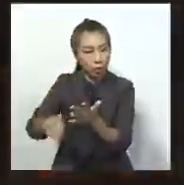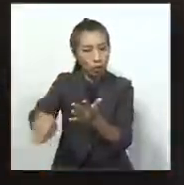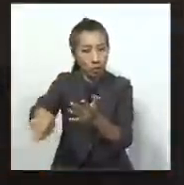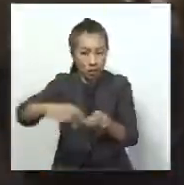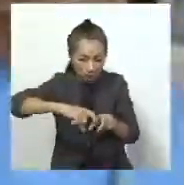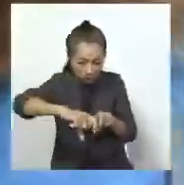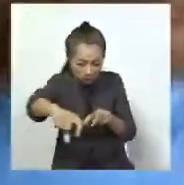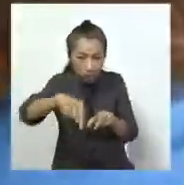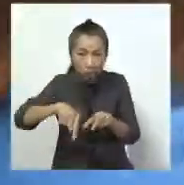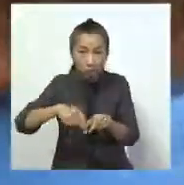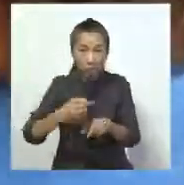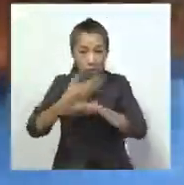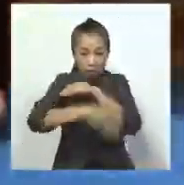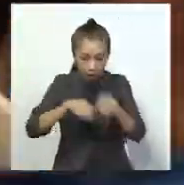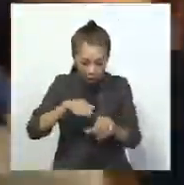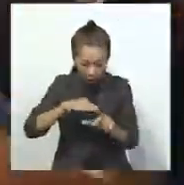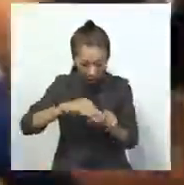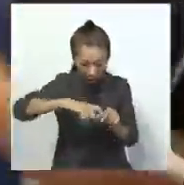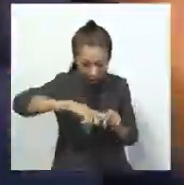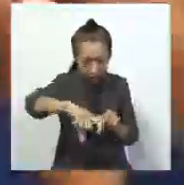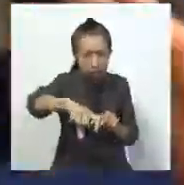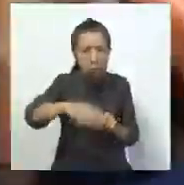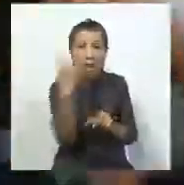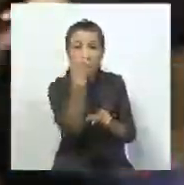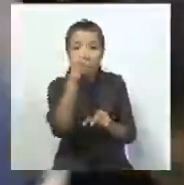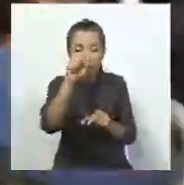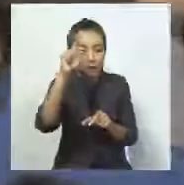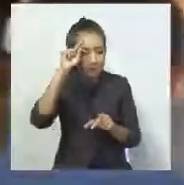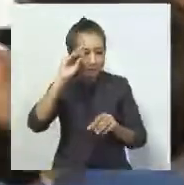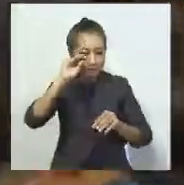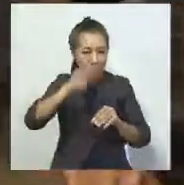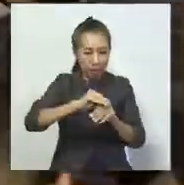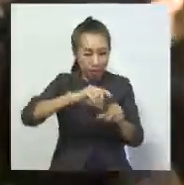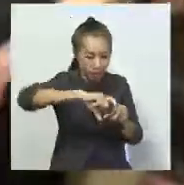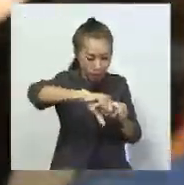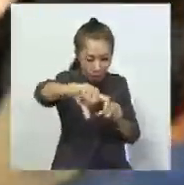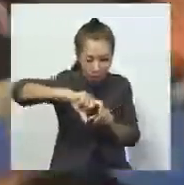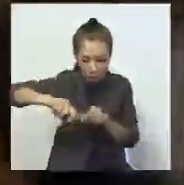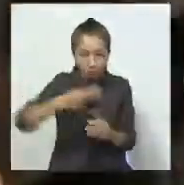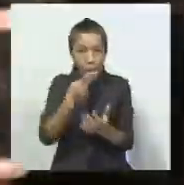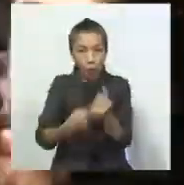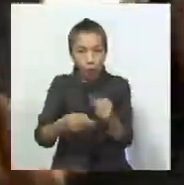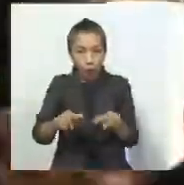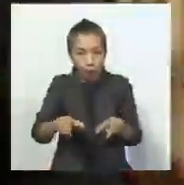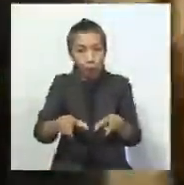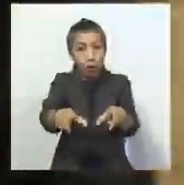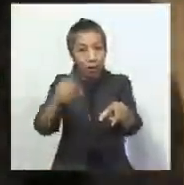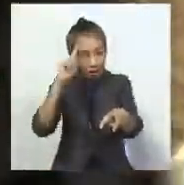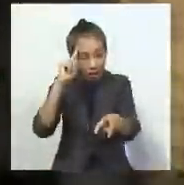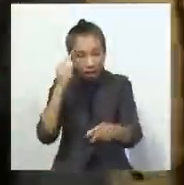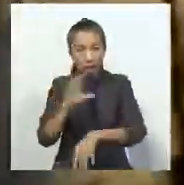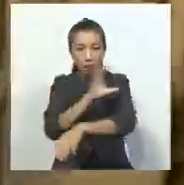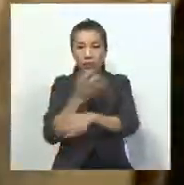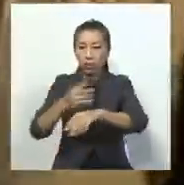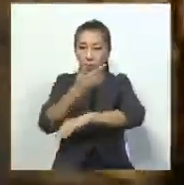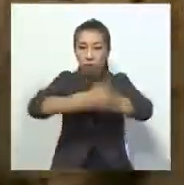ที่มีอยู่ในปัจจุบันซึ่งส่วนใหญ่เป็นรถไฟทางเดียวให้เป็นรถไฟทางคู่ส่งผลต่อความสามารถในการขนส่งสินค้าต